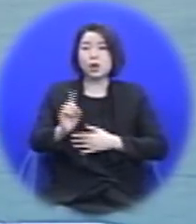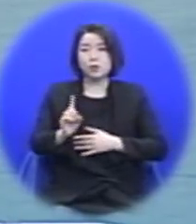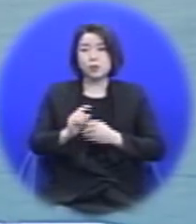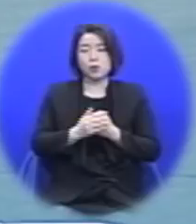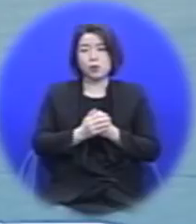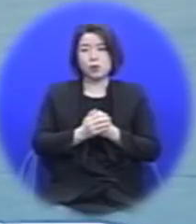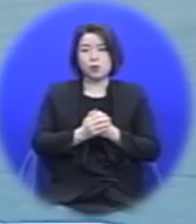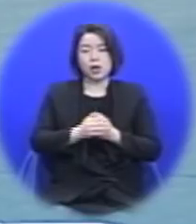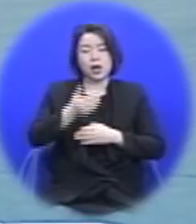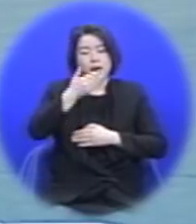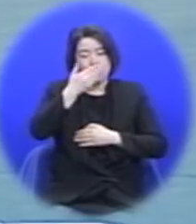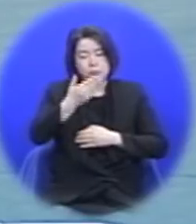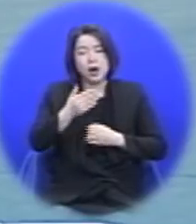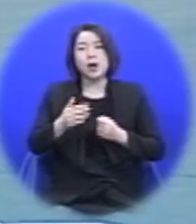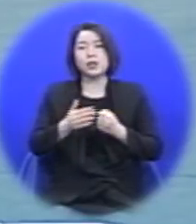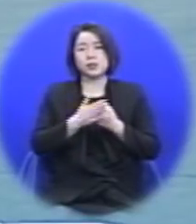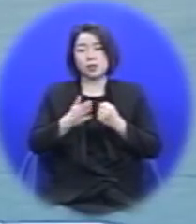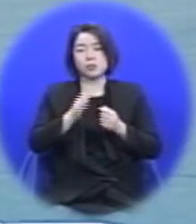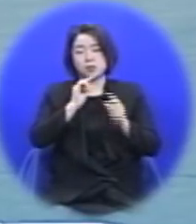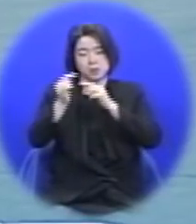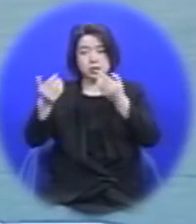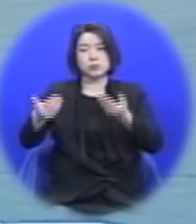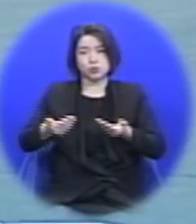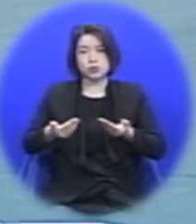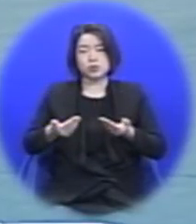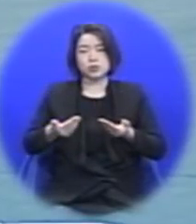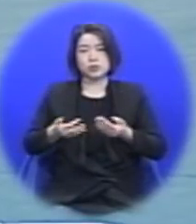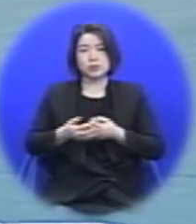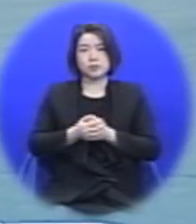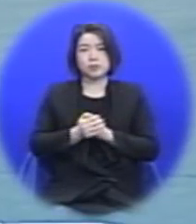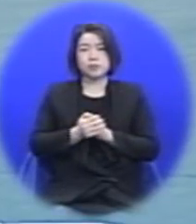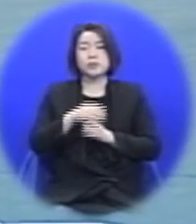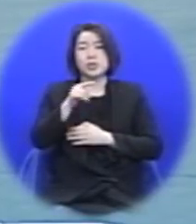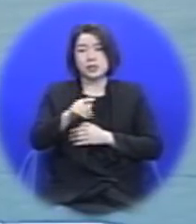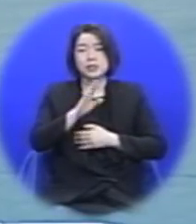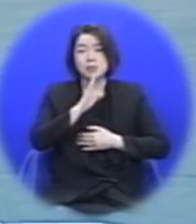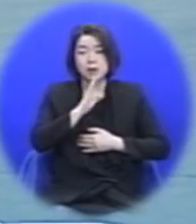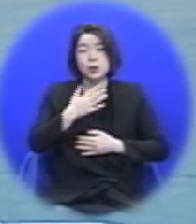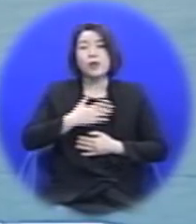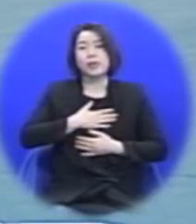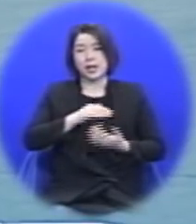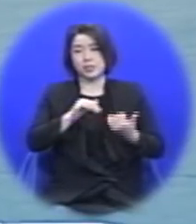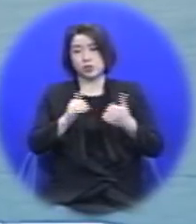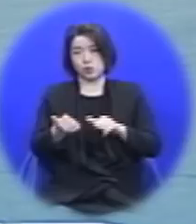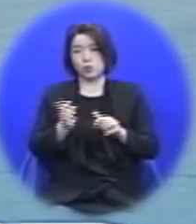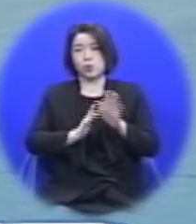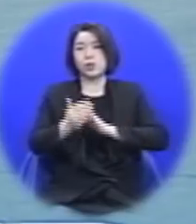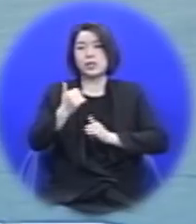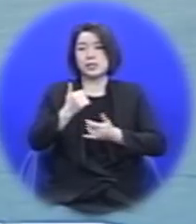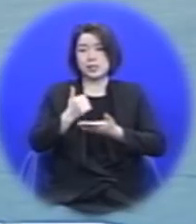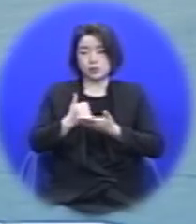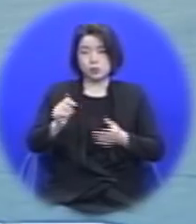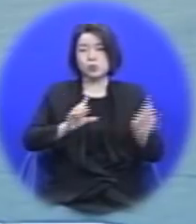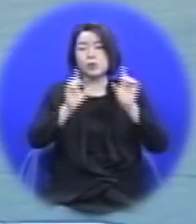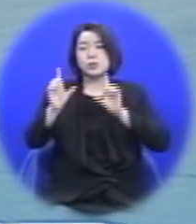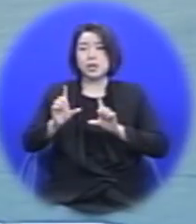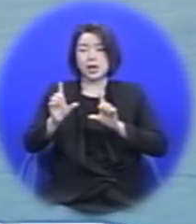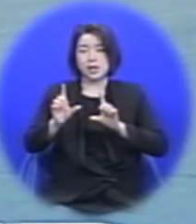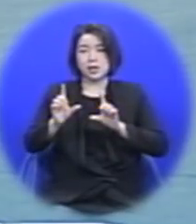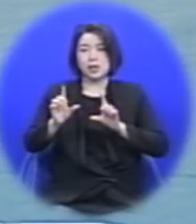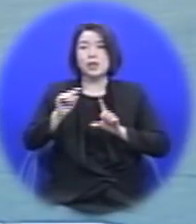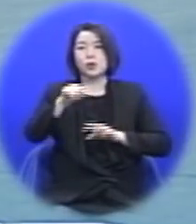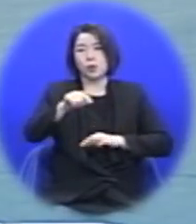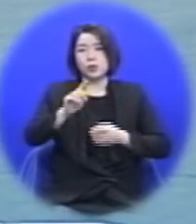수 있으니까 하신 거죠. 그게 바로 나는 죽고 예수로 사는 삶에서